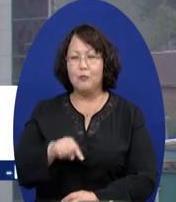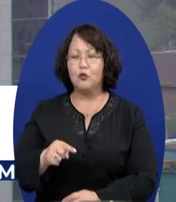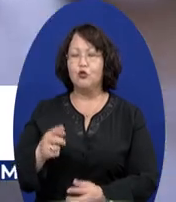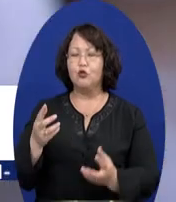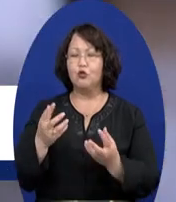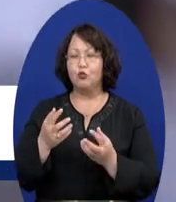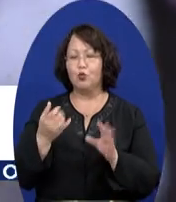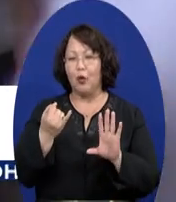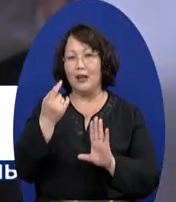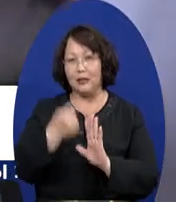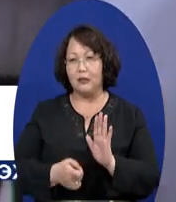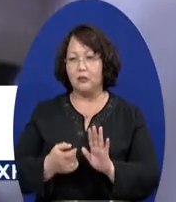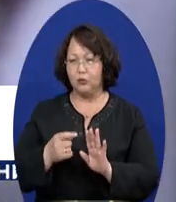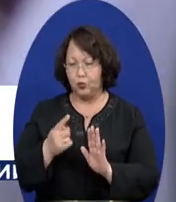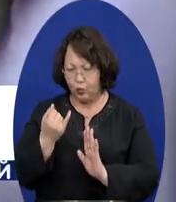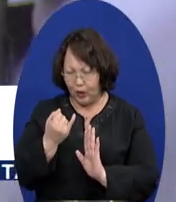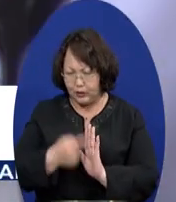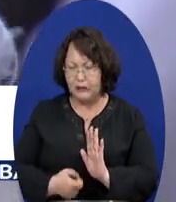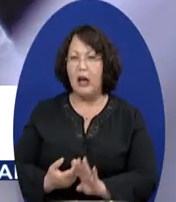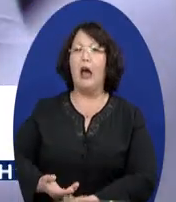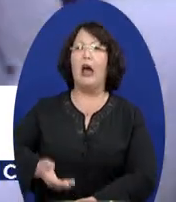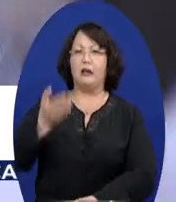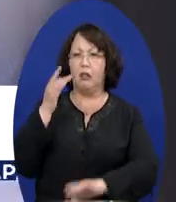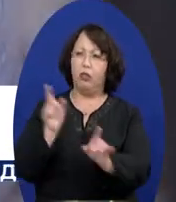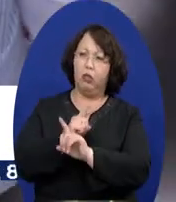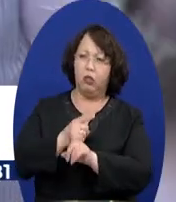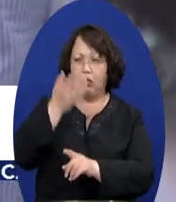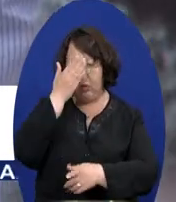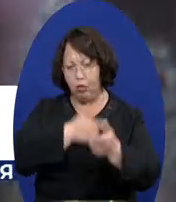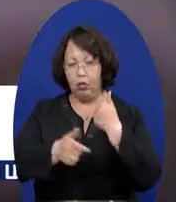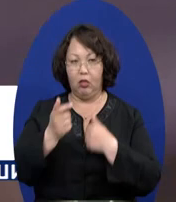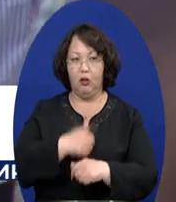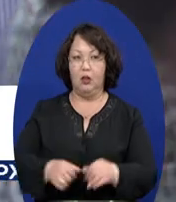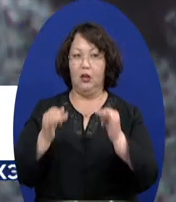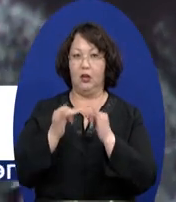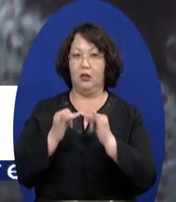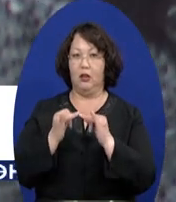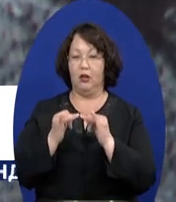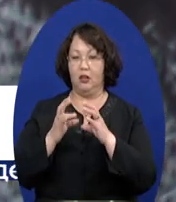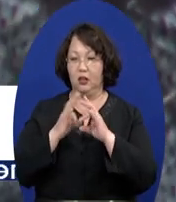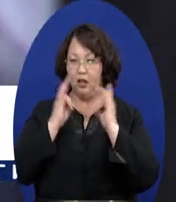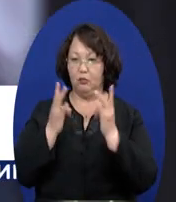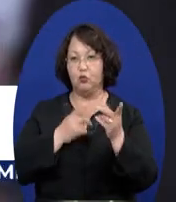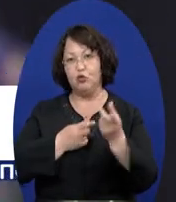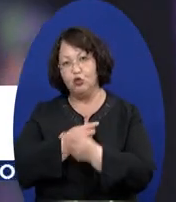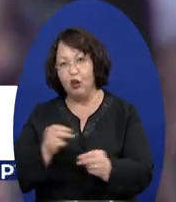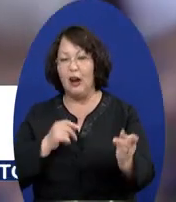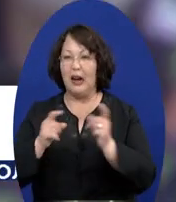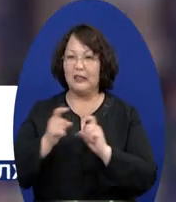цаг хугацааг зарцуулна. Харин цахим платформ хөгжин хүн ам нэмэгдэж нийгэм даяаршиж байгаа энэ үед энэ